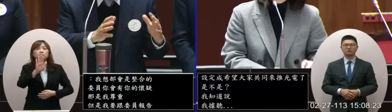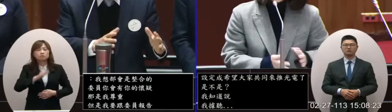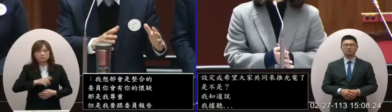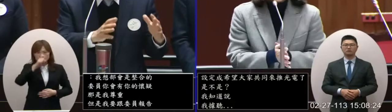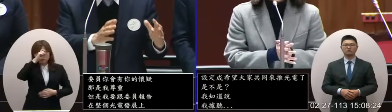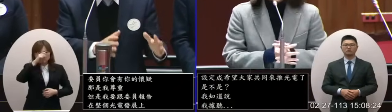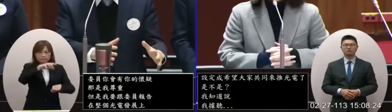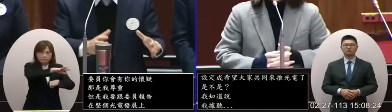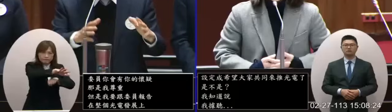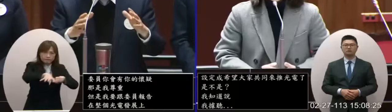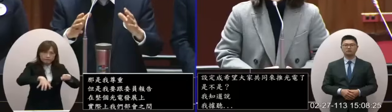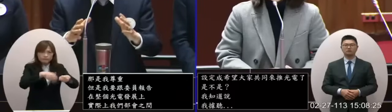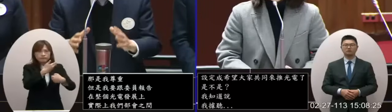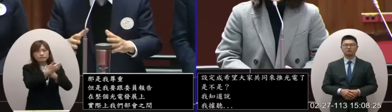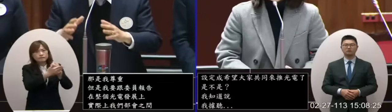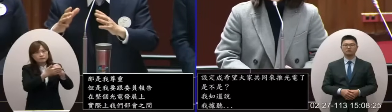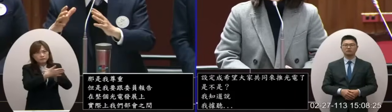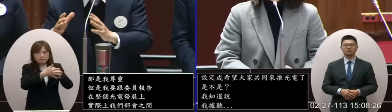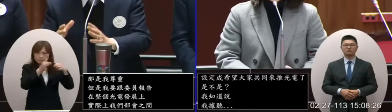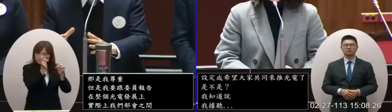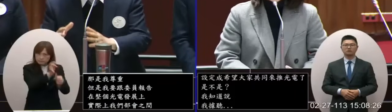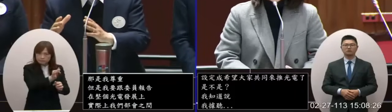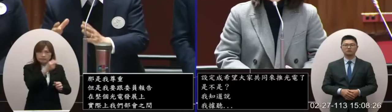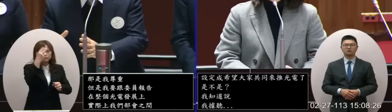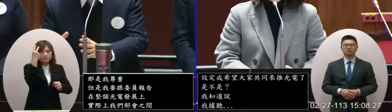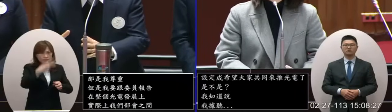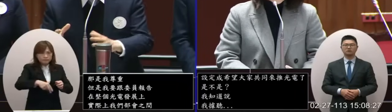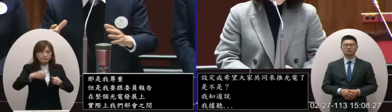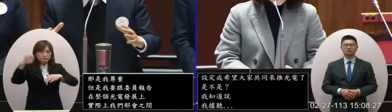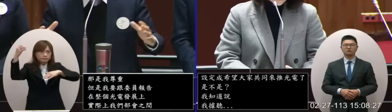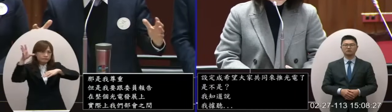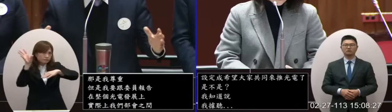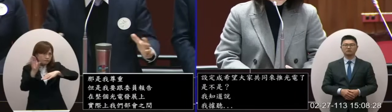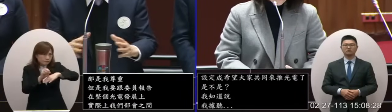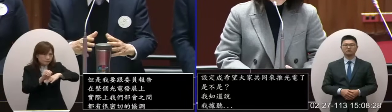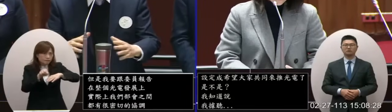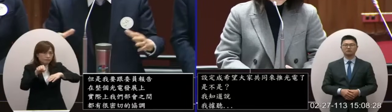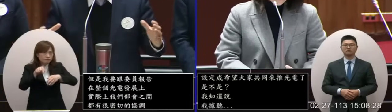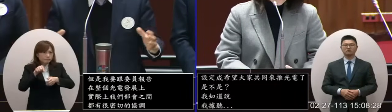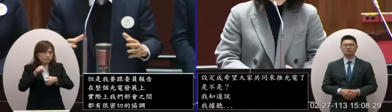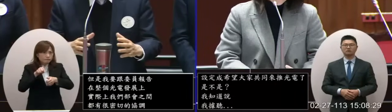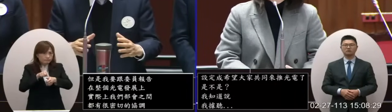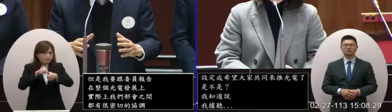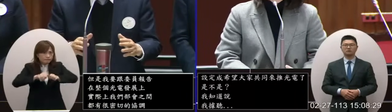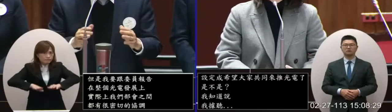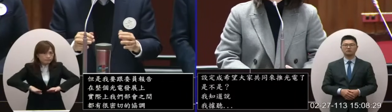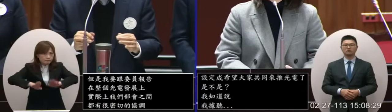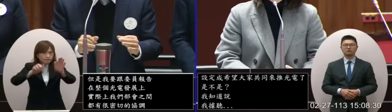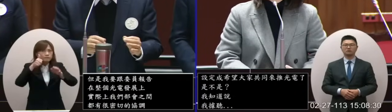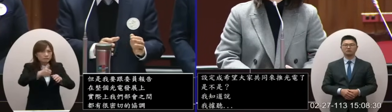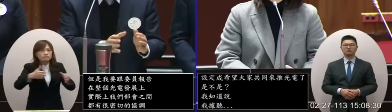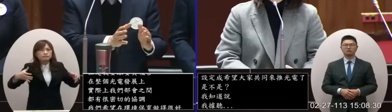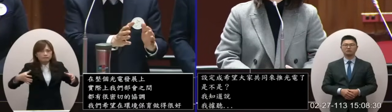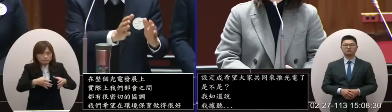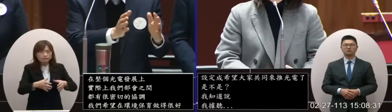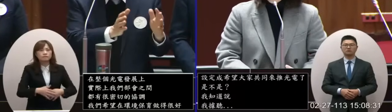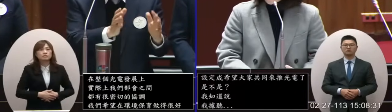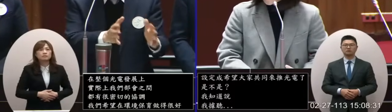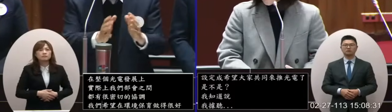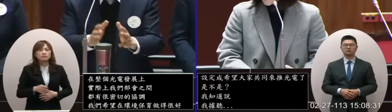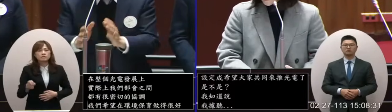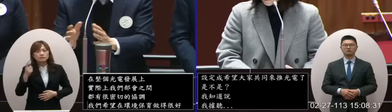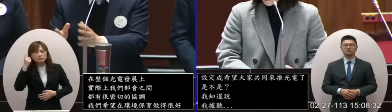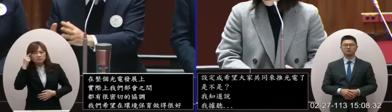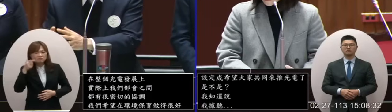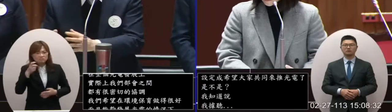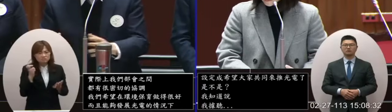环境保育做得很好，而且呢能够发展光电的情况下一起来推动。所以你会觉得哎呦，怎么会